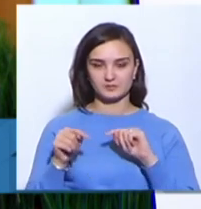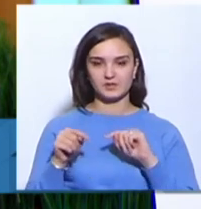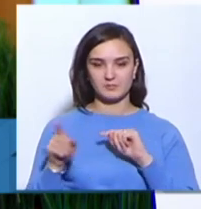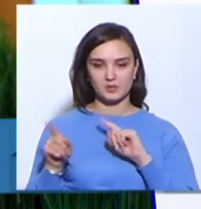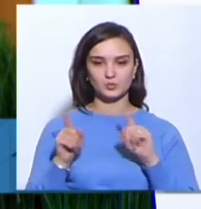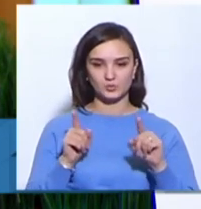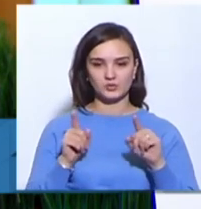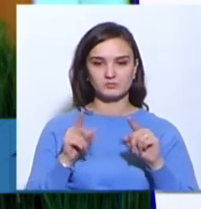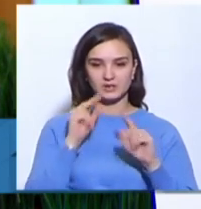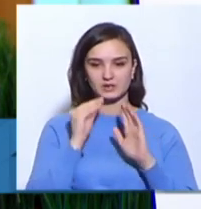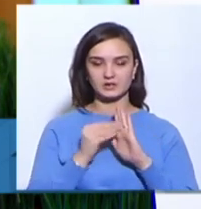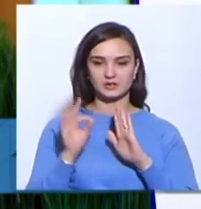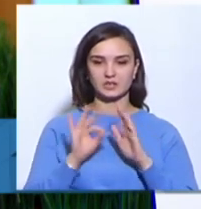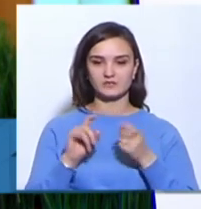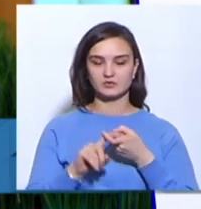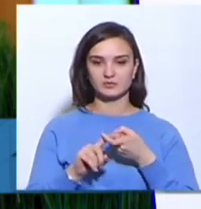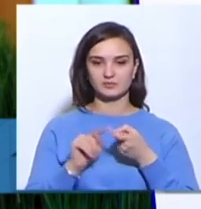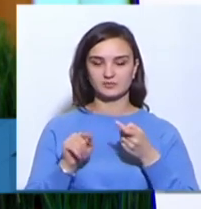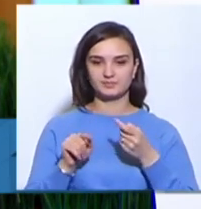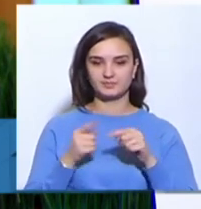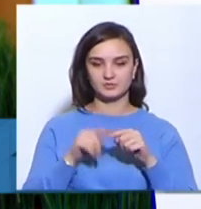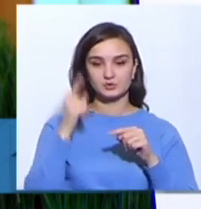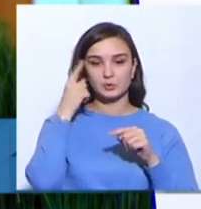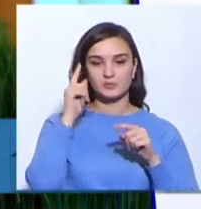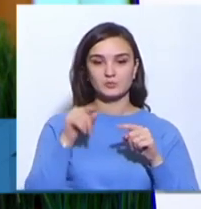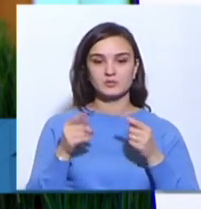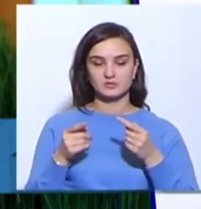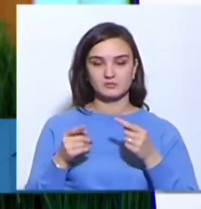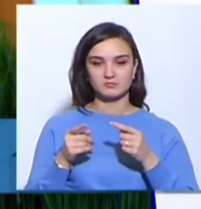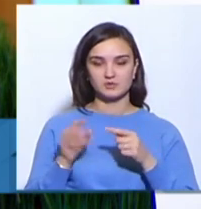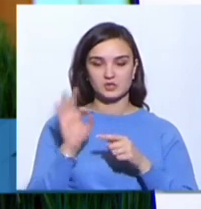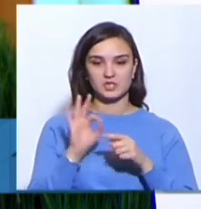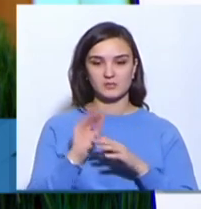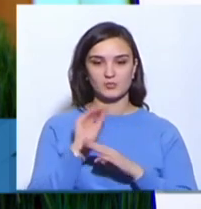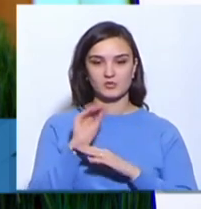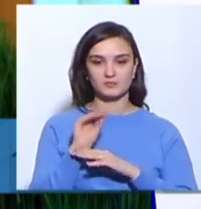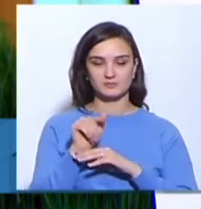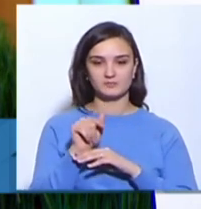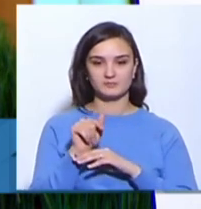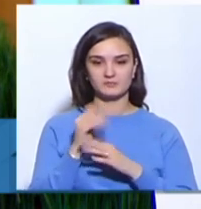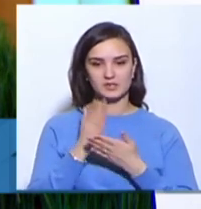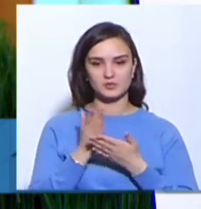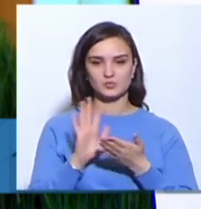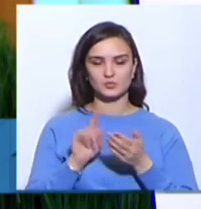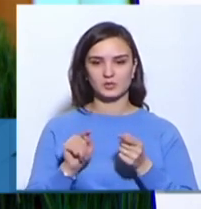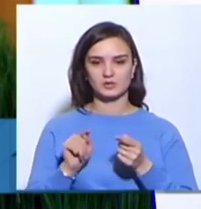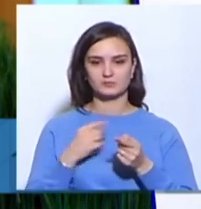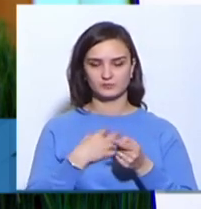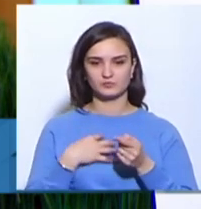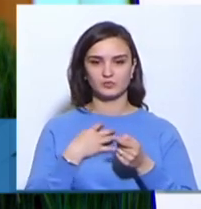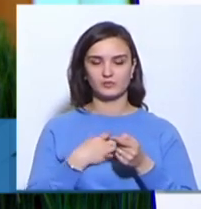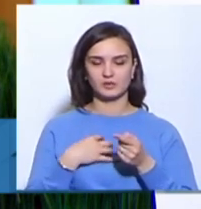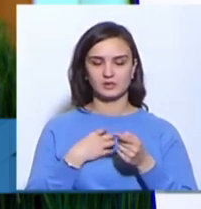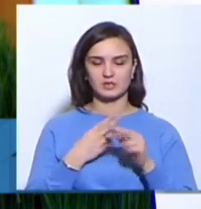იმ თარიღთან დაკავშირებით, ანუ ცნობადობის ასამაღლებლად რომ არის გამიზნული. არის თუ არა ეს